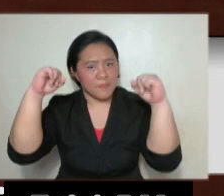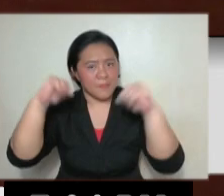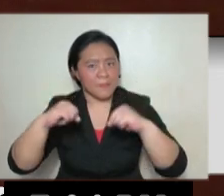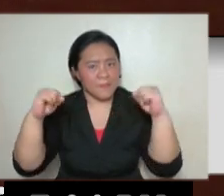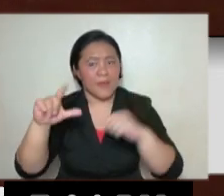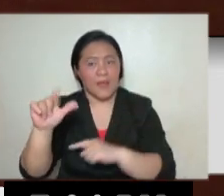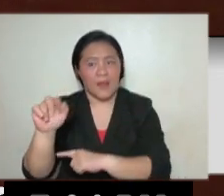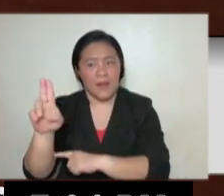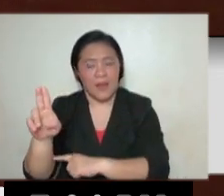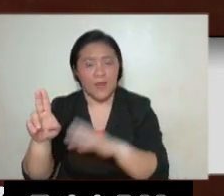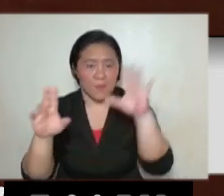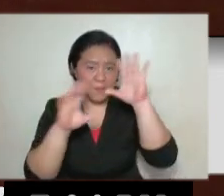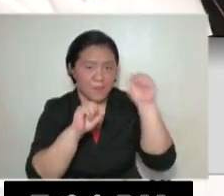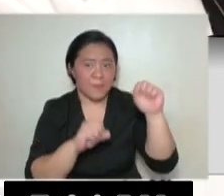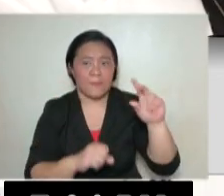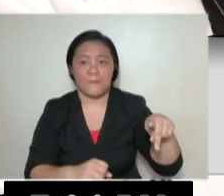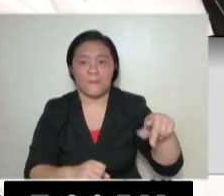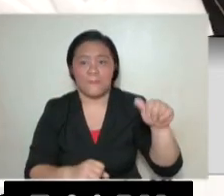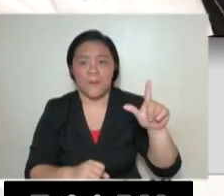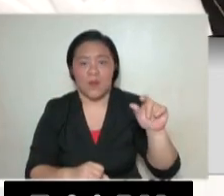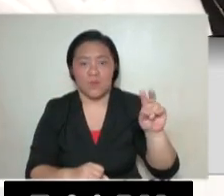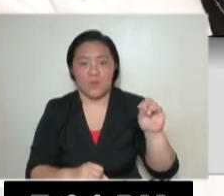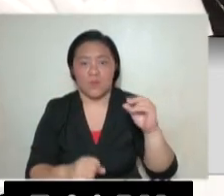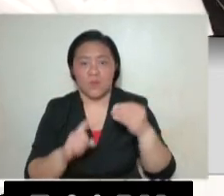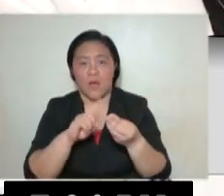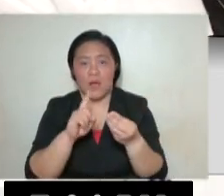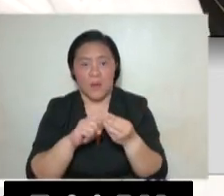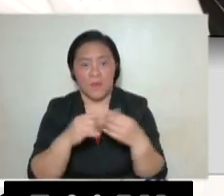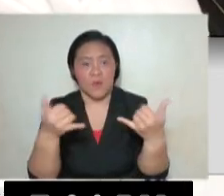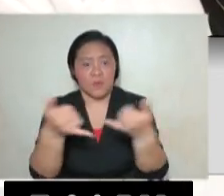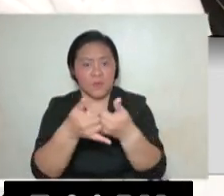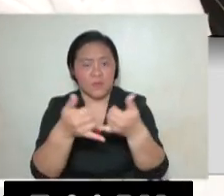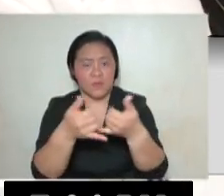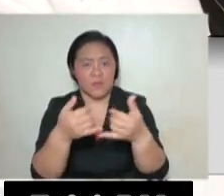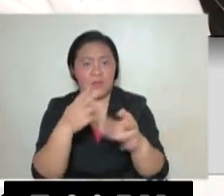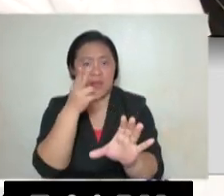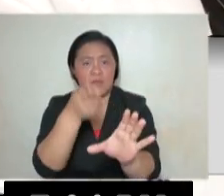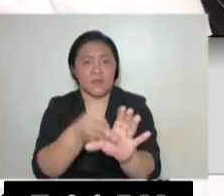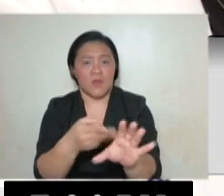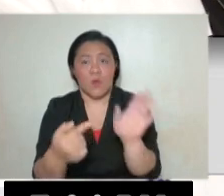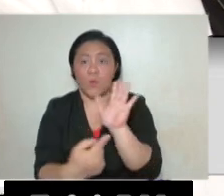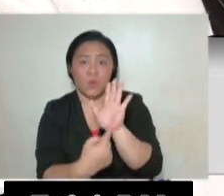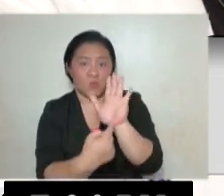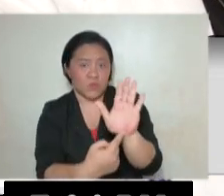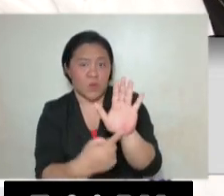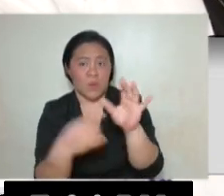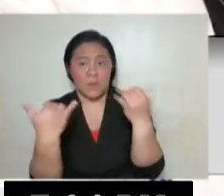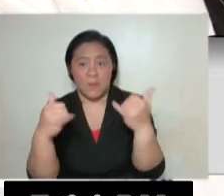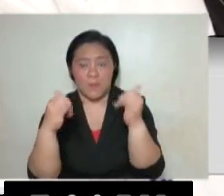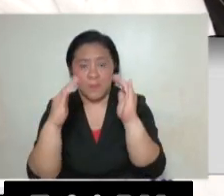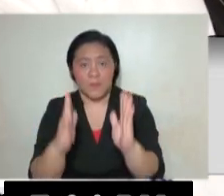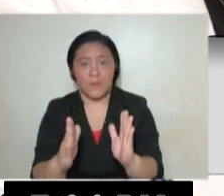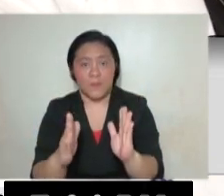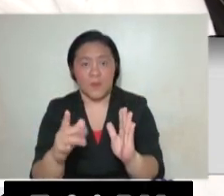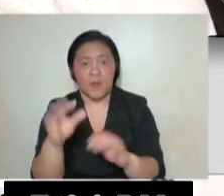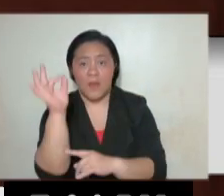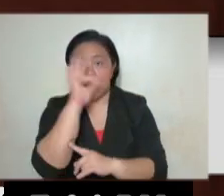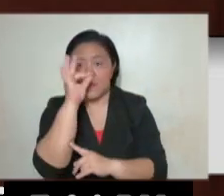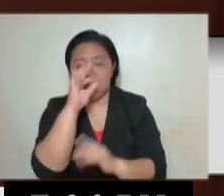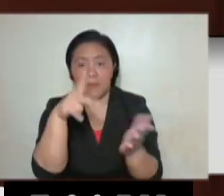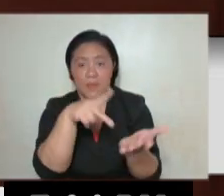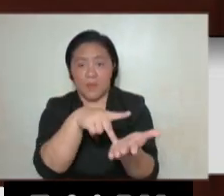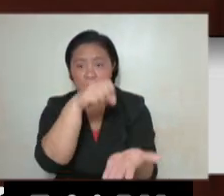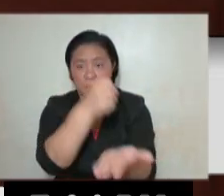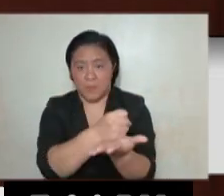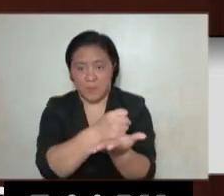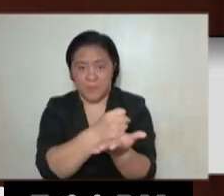pvl President palou na makakalaro si alohi basta maipresenta ng volleyball player ang kanyang Filipino passport